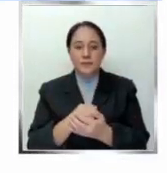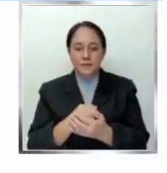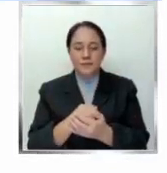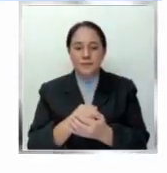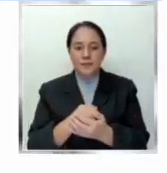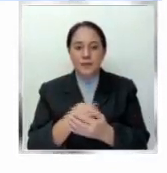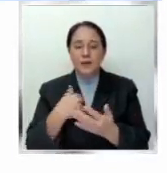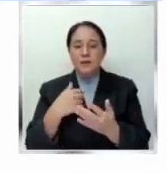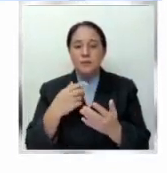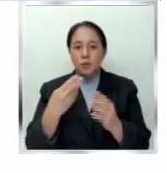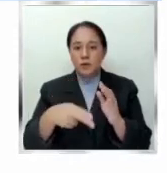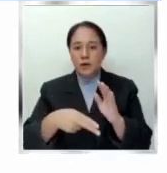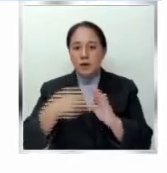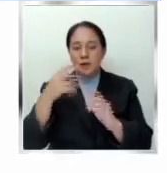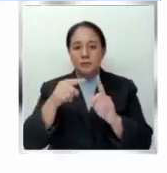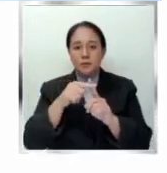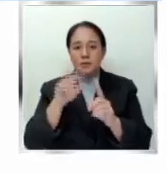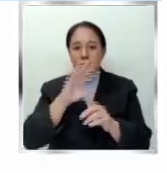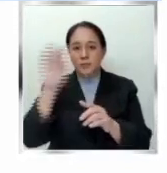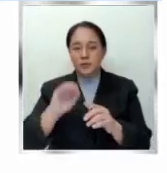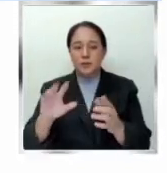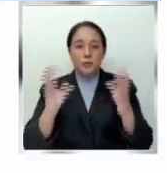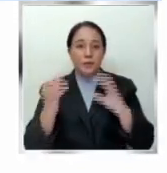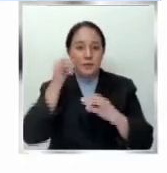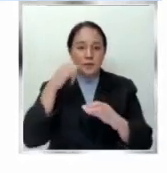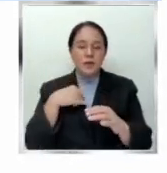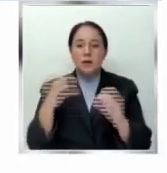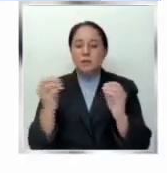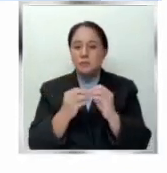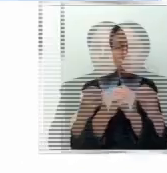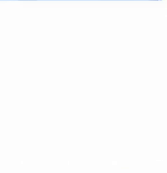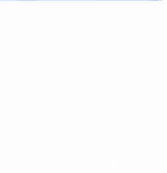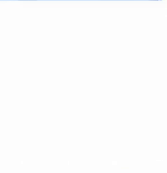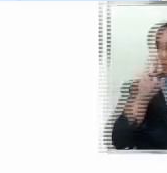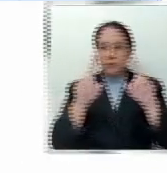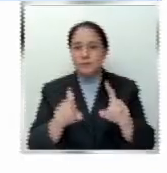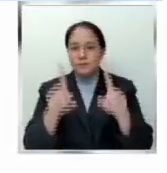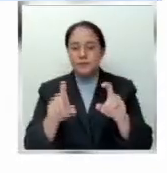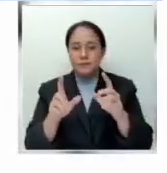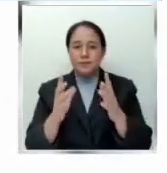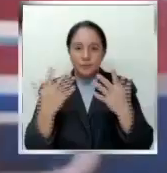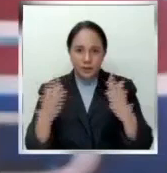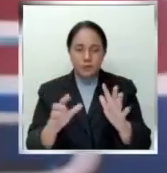Mas mataas po ang positivity rate kaysa kahapon at mas marami rin ang natest.